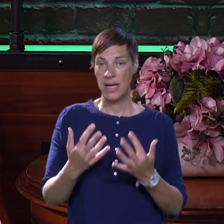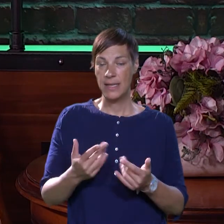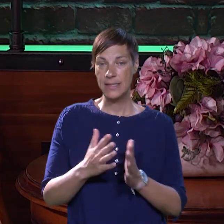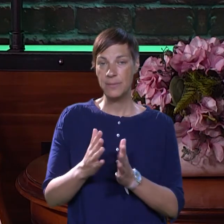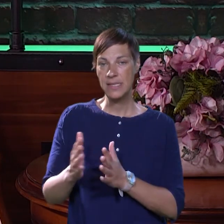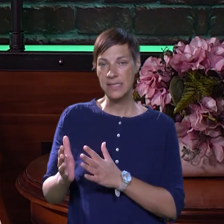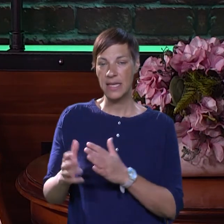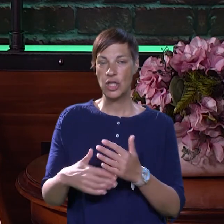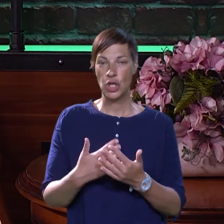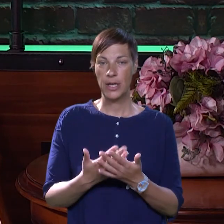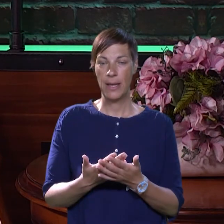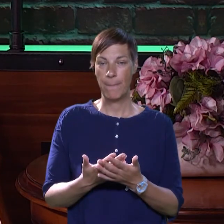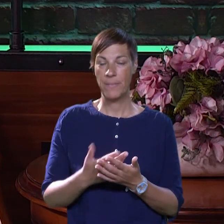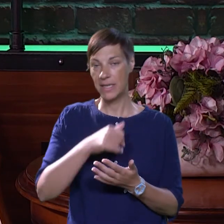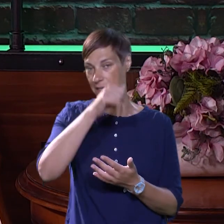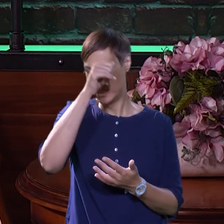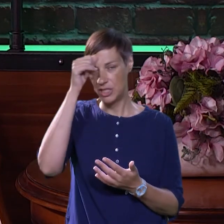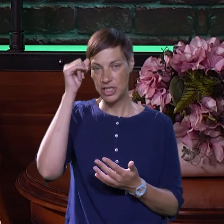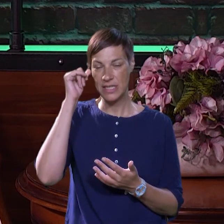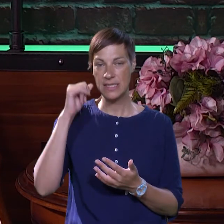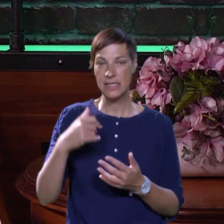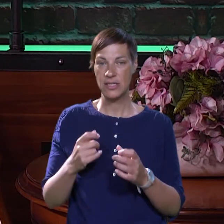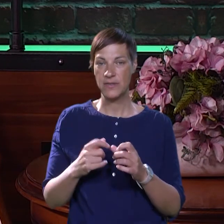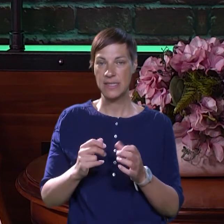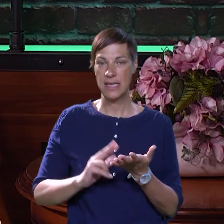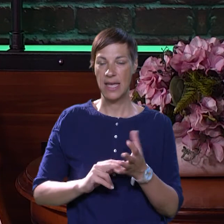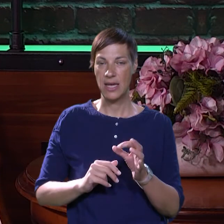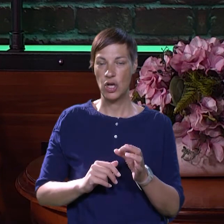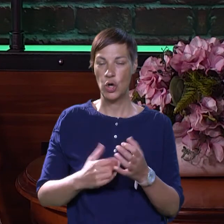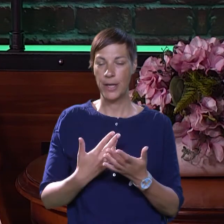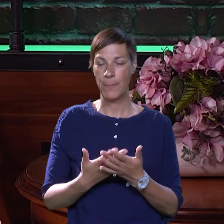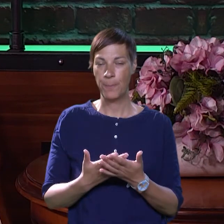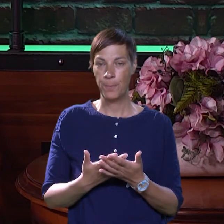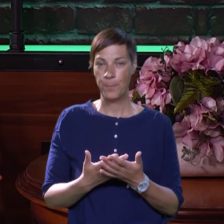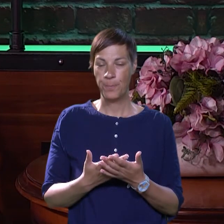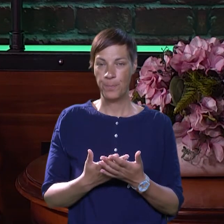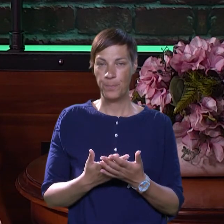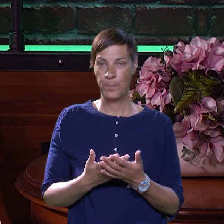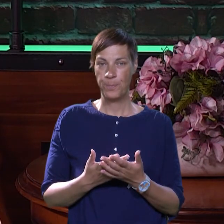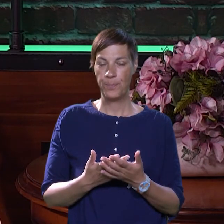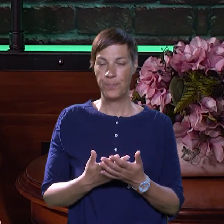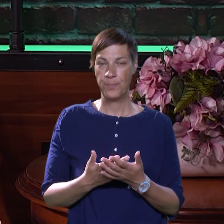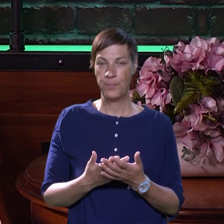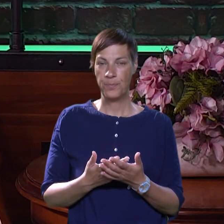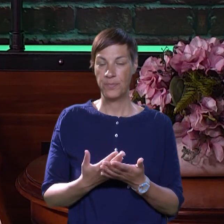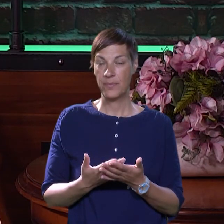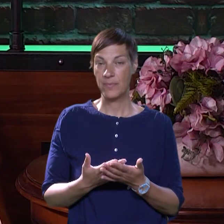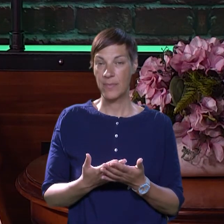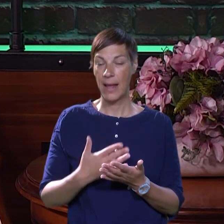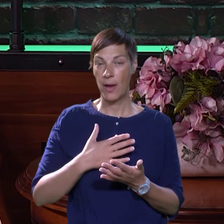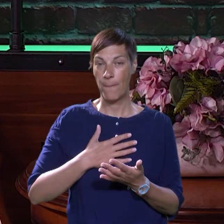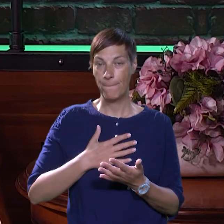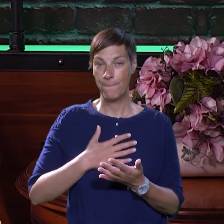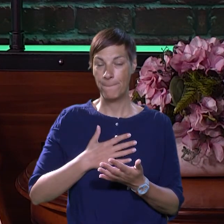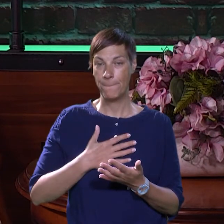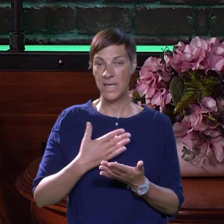analizama i sektorima. Inače se zove takozvani SROI ili Social Return on Investment. Tako da u stvari